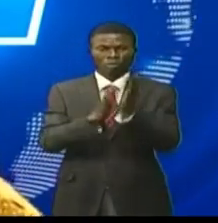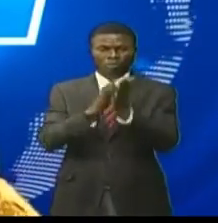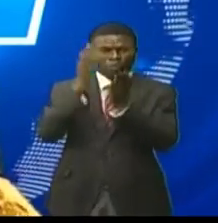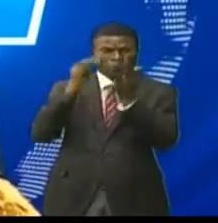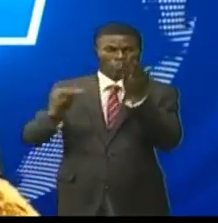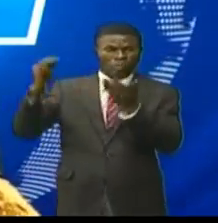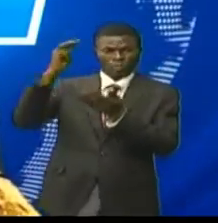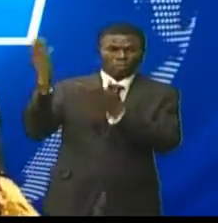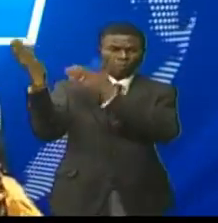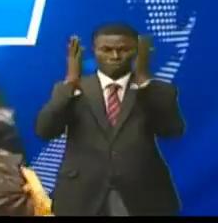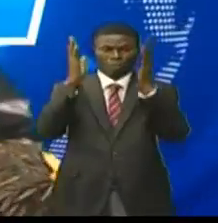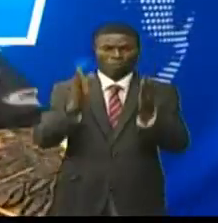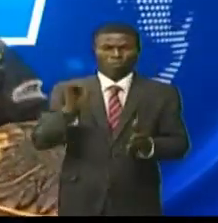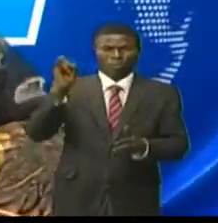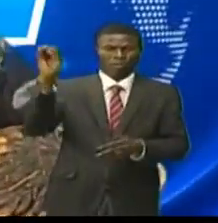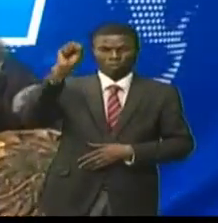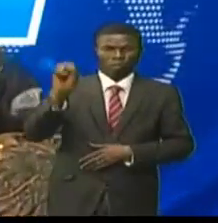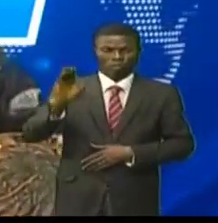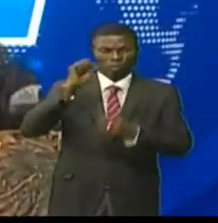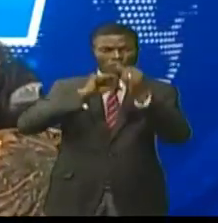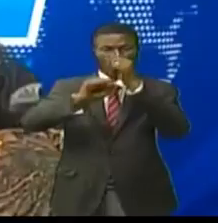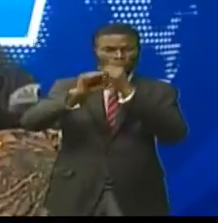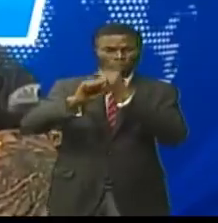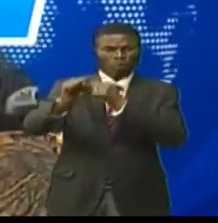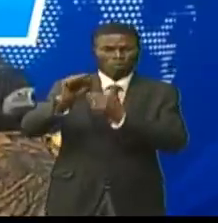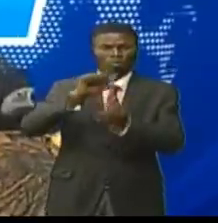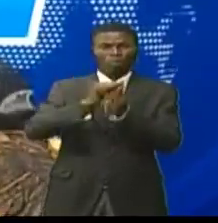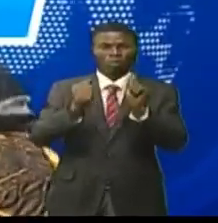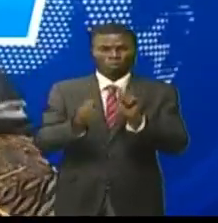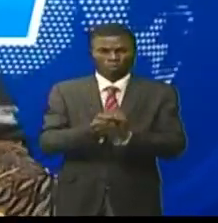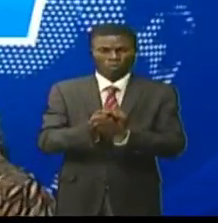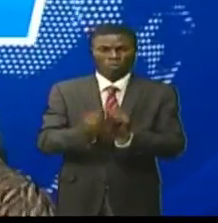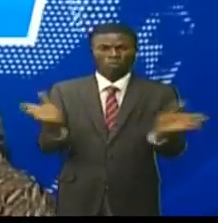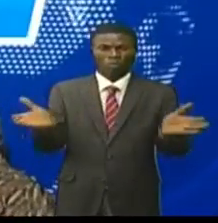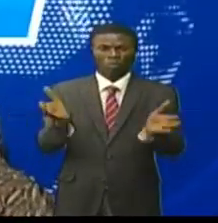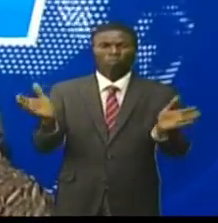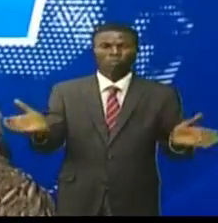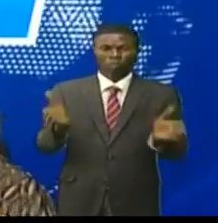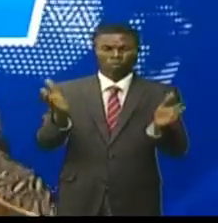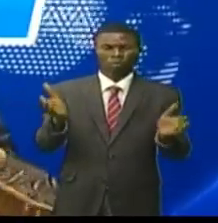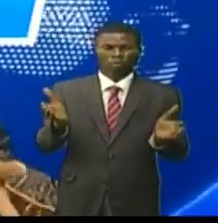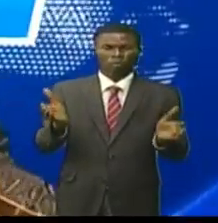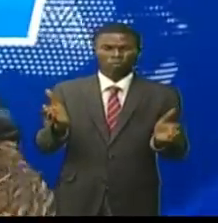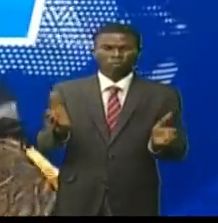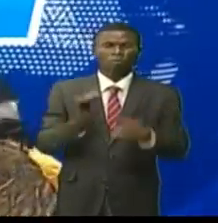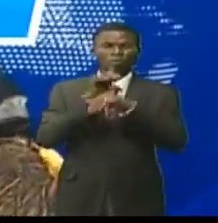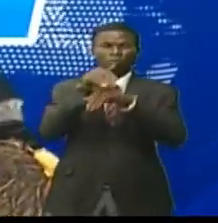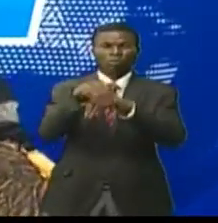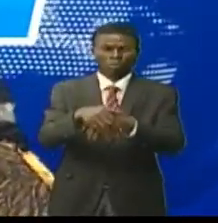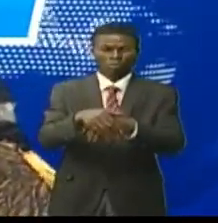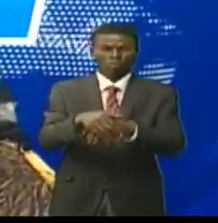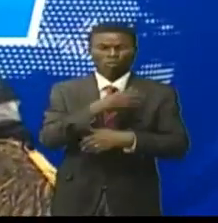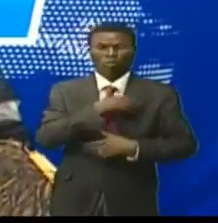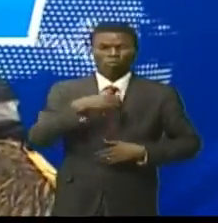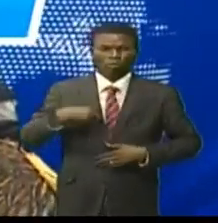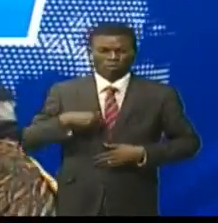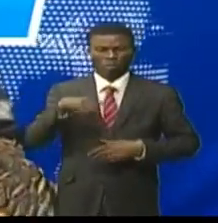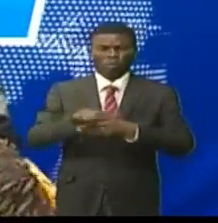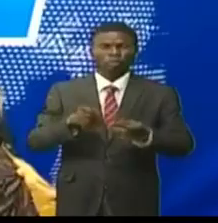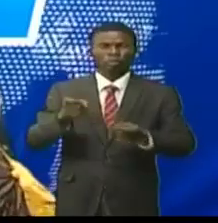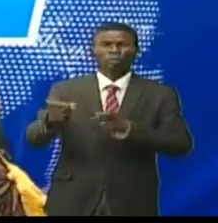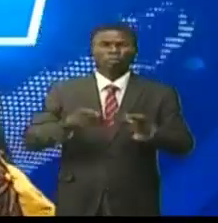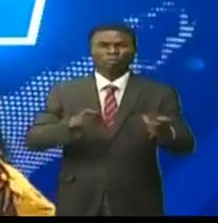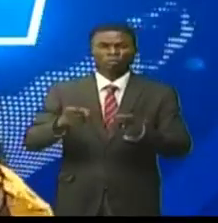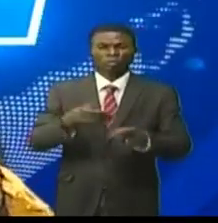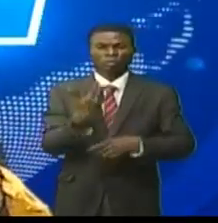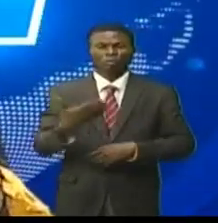supérieur de commerce viennent d'être sensibilisés sur la question du renforcement de la participation de femmes dans la gestion de